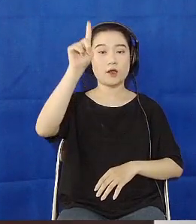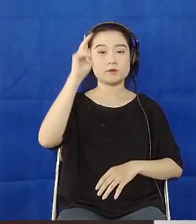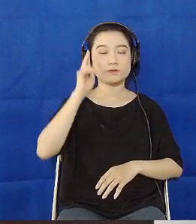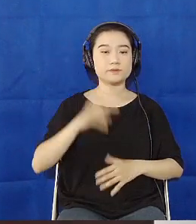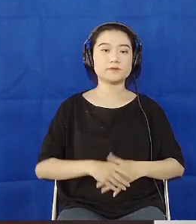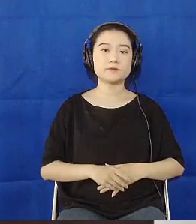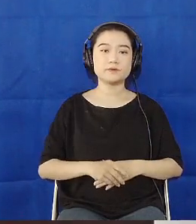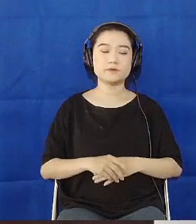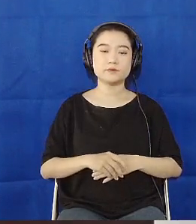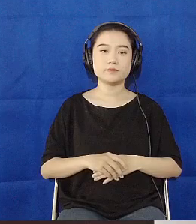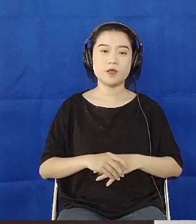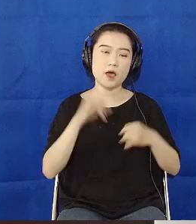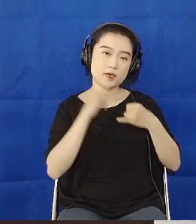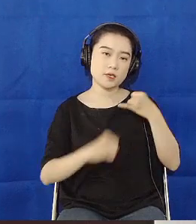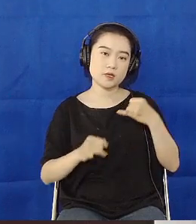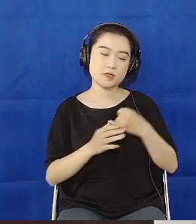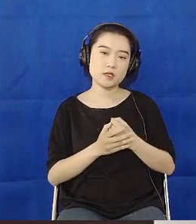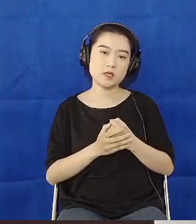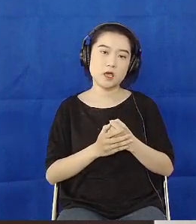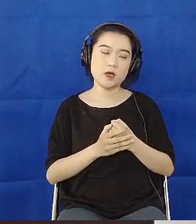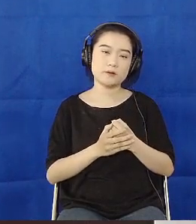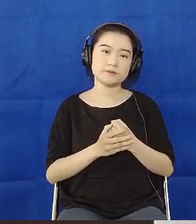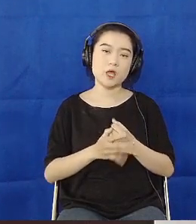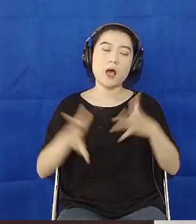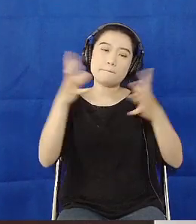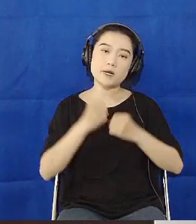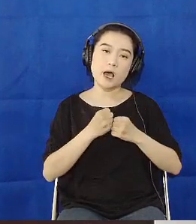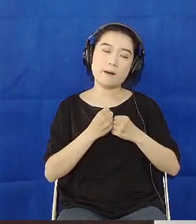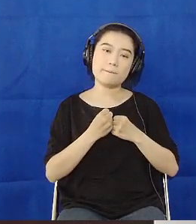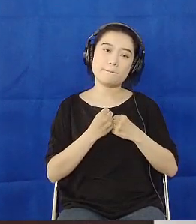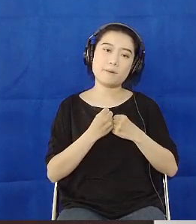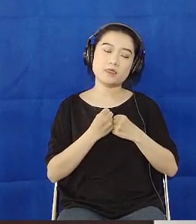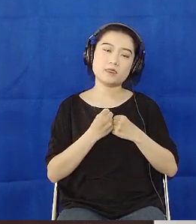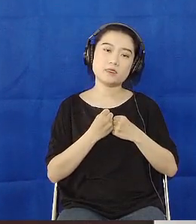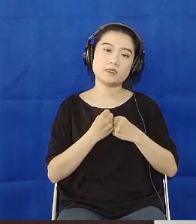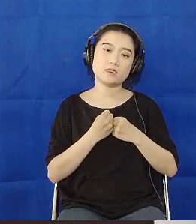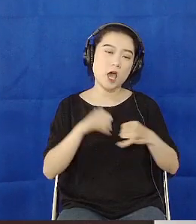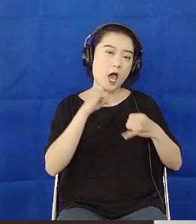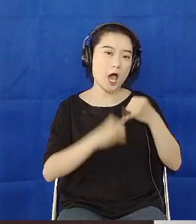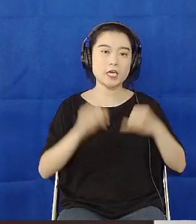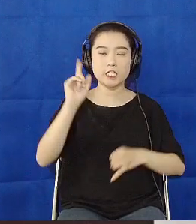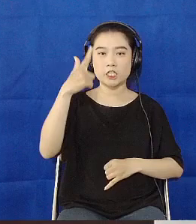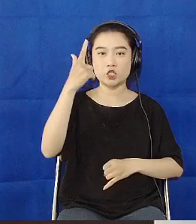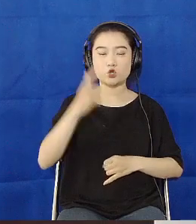akhirnya mencapai akhir kehidupan yang sejati itu.